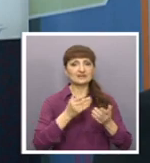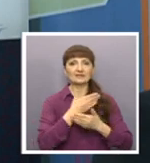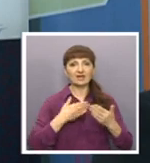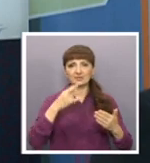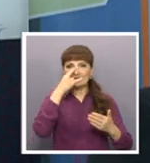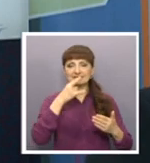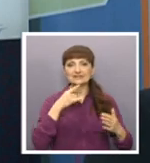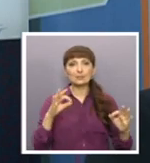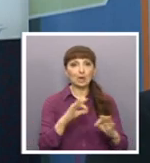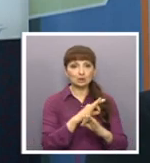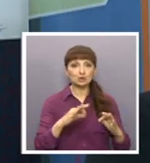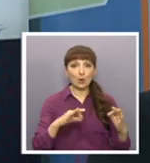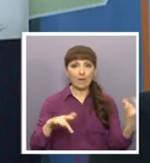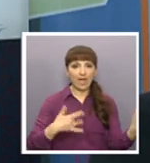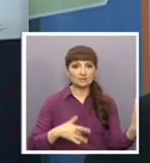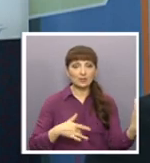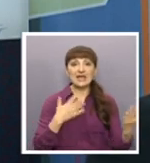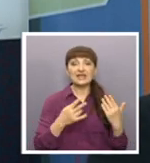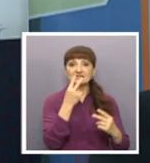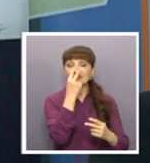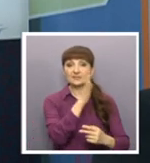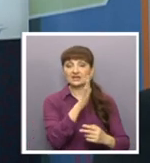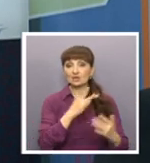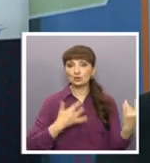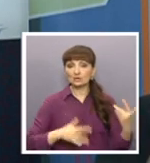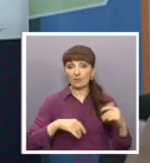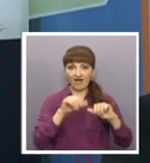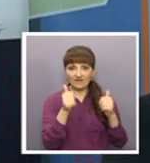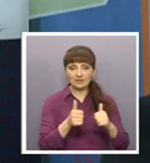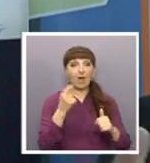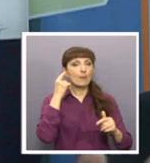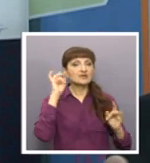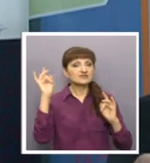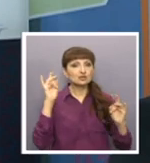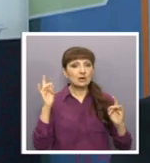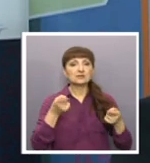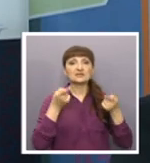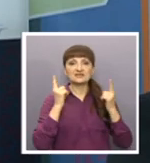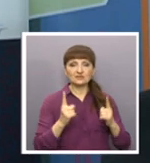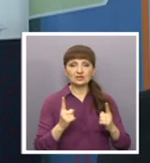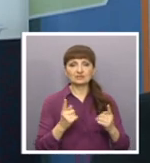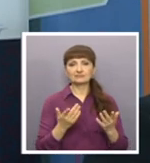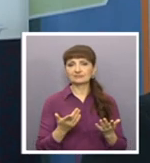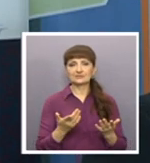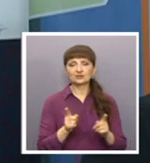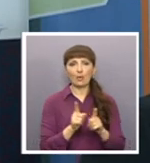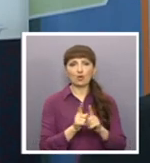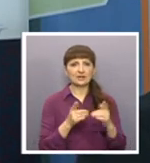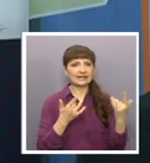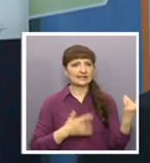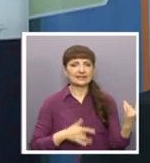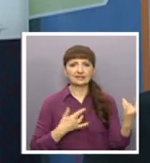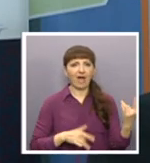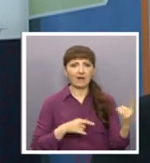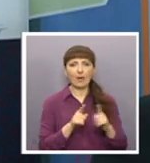национальному инструменту, если не смотреть, что это домбра по виду, по звучанию действительно что-то такое гитарное,